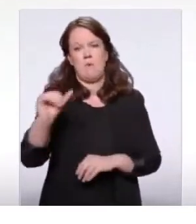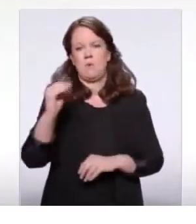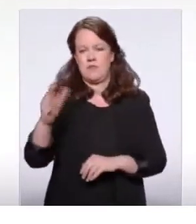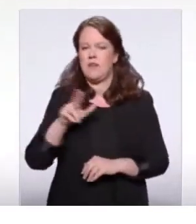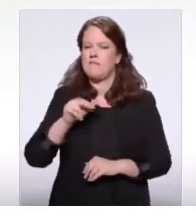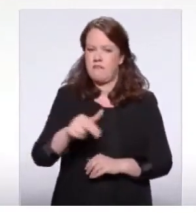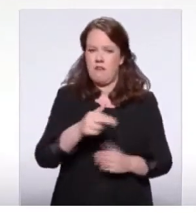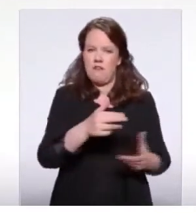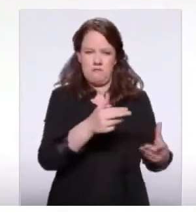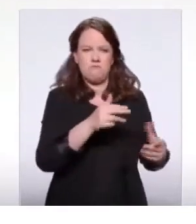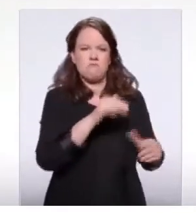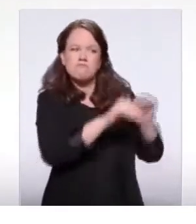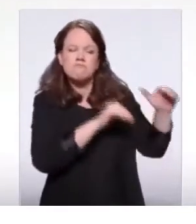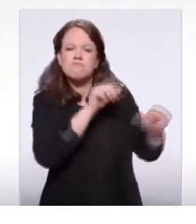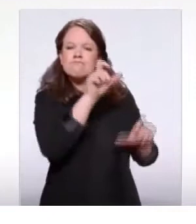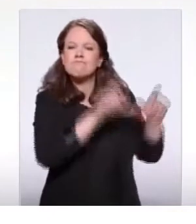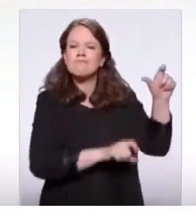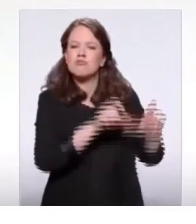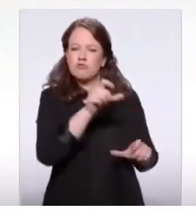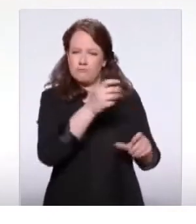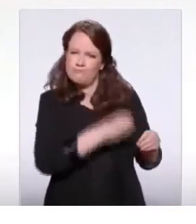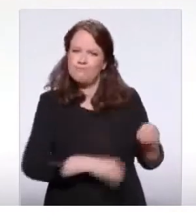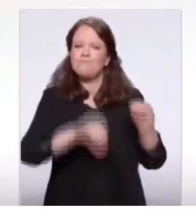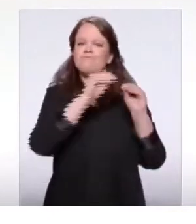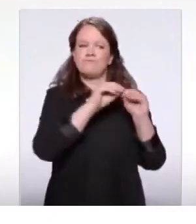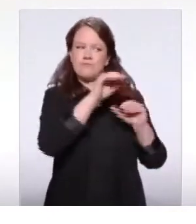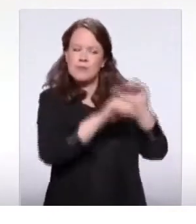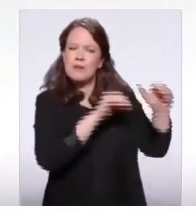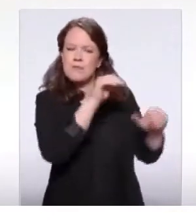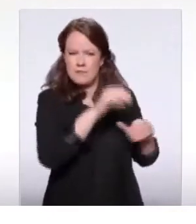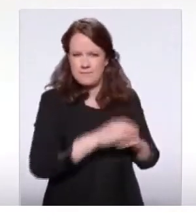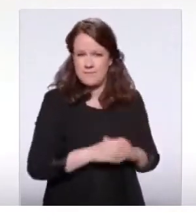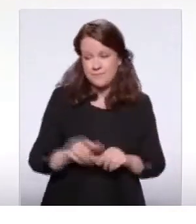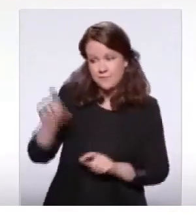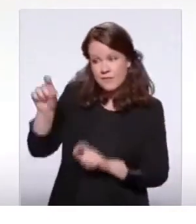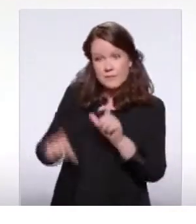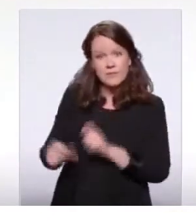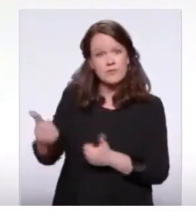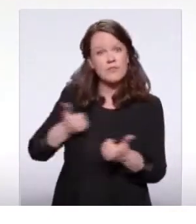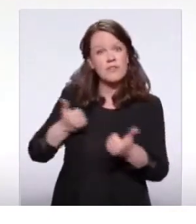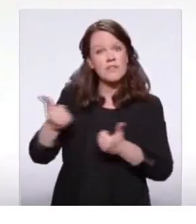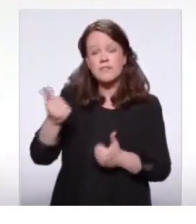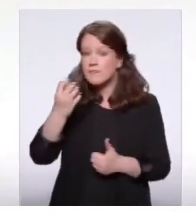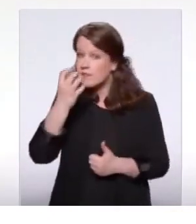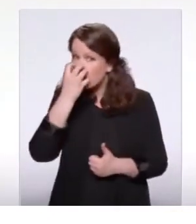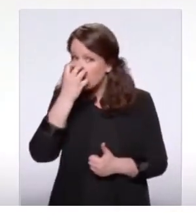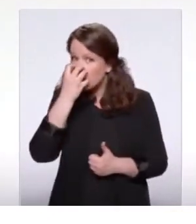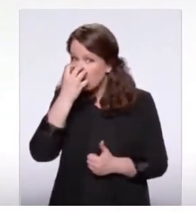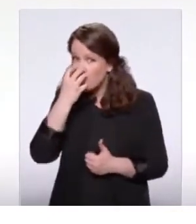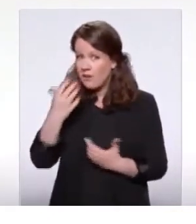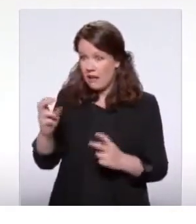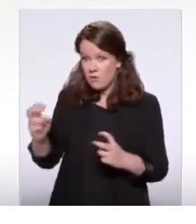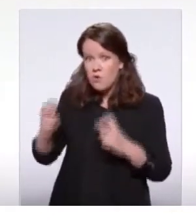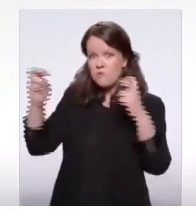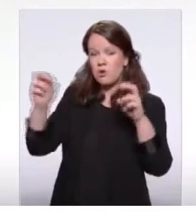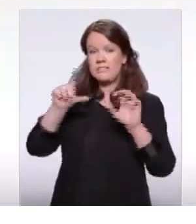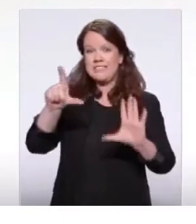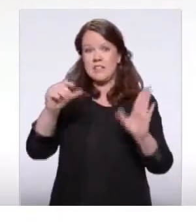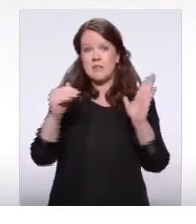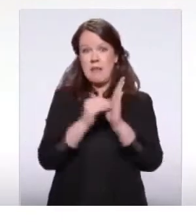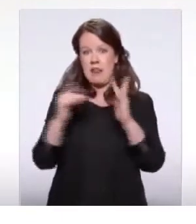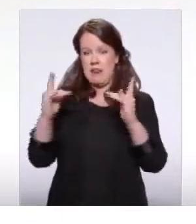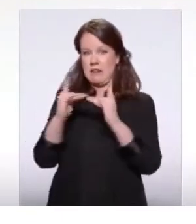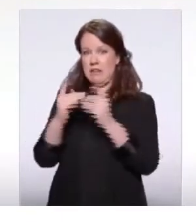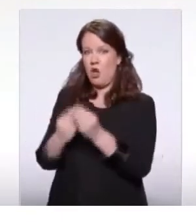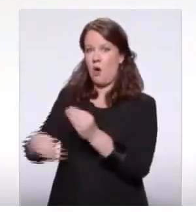renforts supplémentaires. Le nombre de lits en réanimation a déjà été porté à 7000. Et je veux ici remercier les étudiants en médecine,